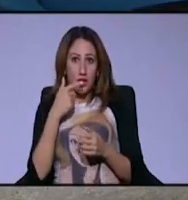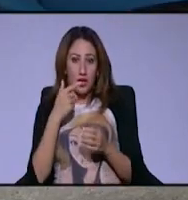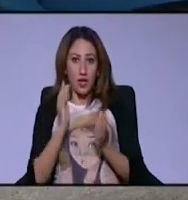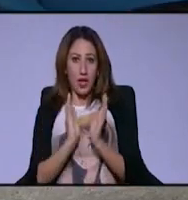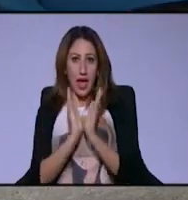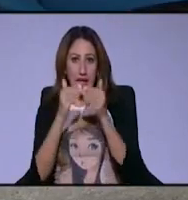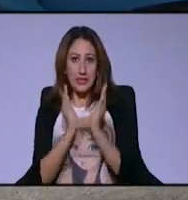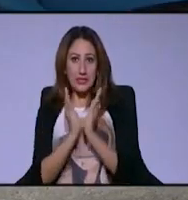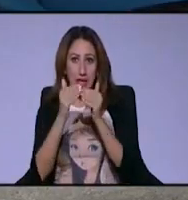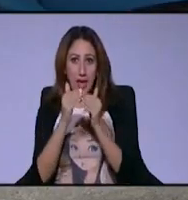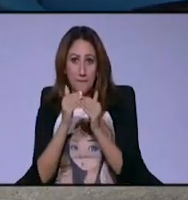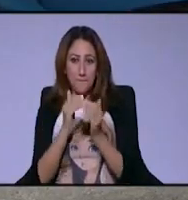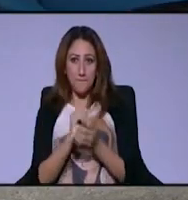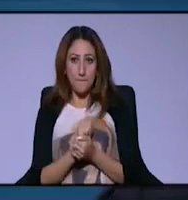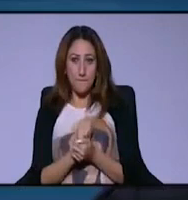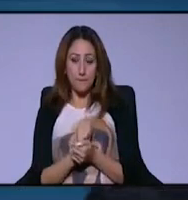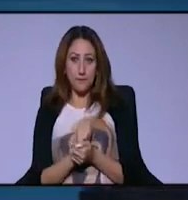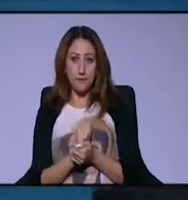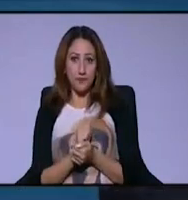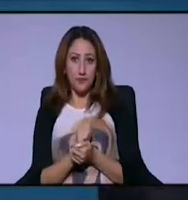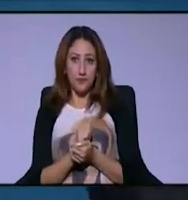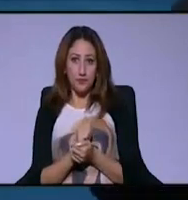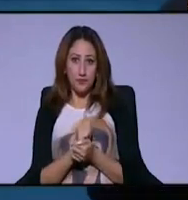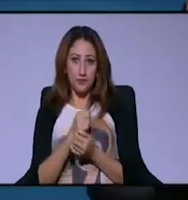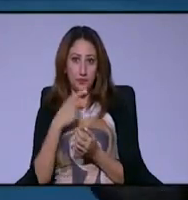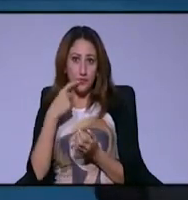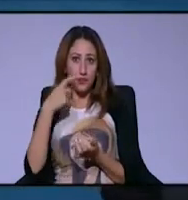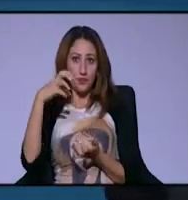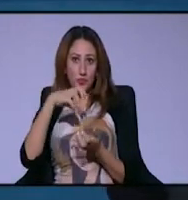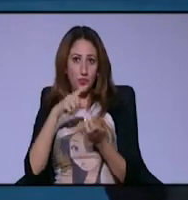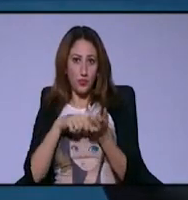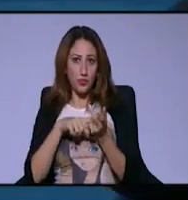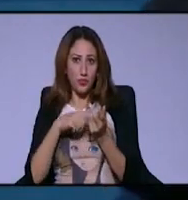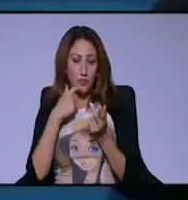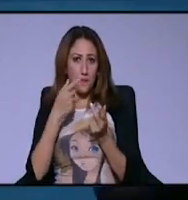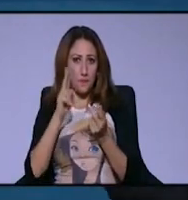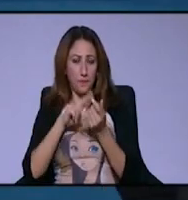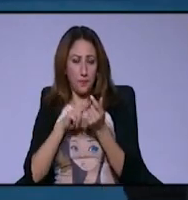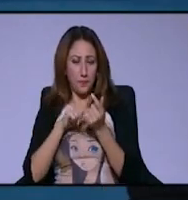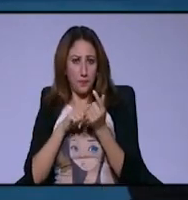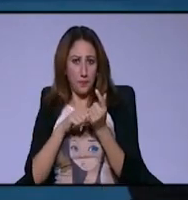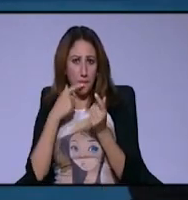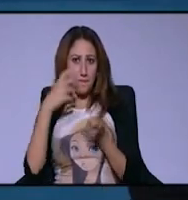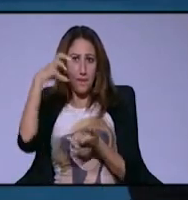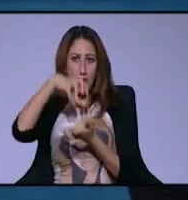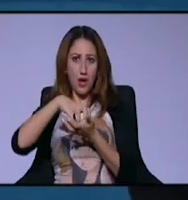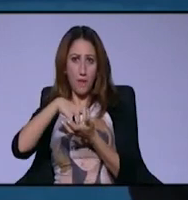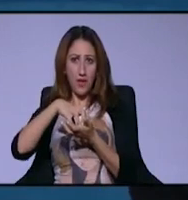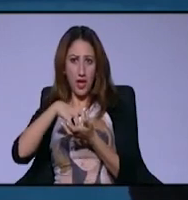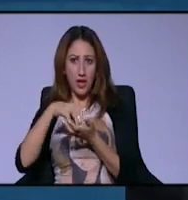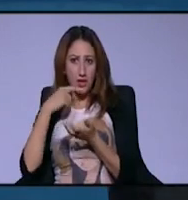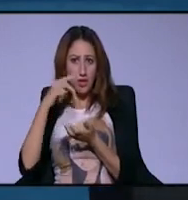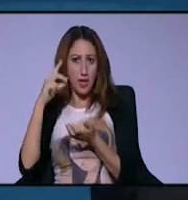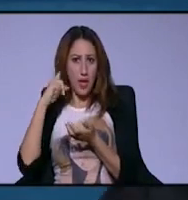المعادية للجناب النبوي المعظم، قريش من ناحية، غطفان من ناحية، عدد من قبائل يهود